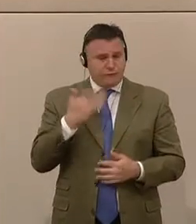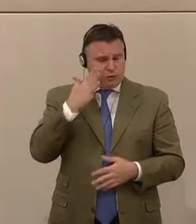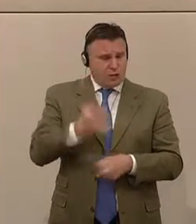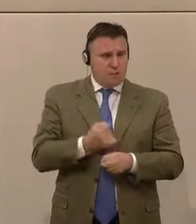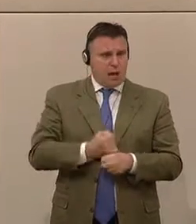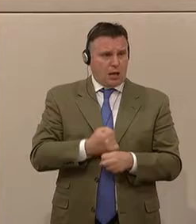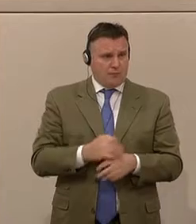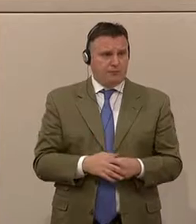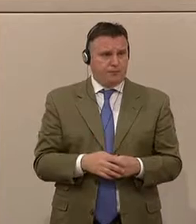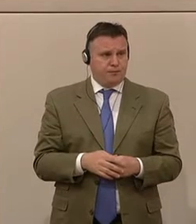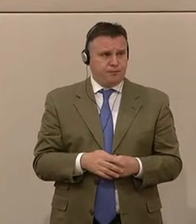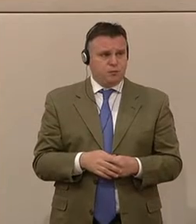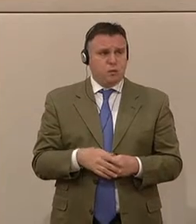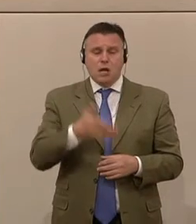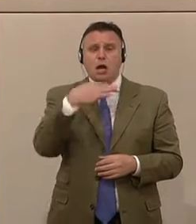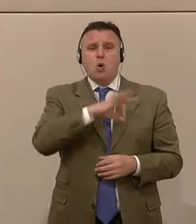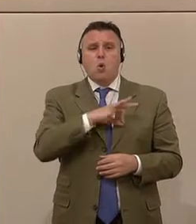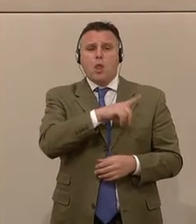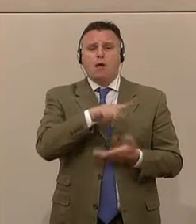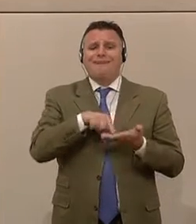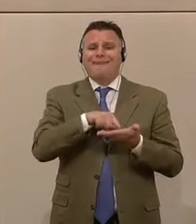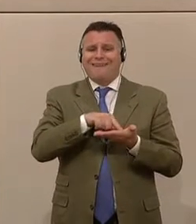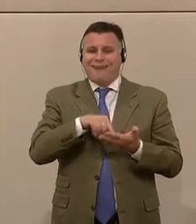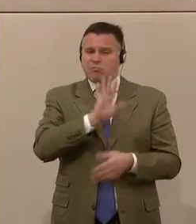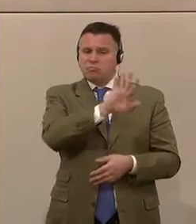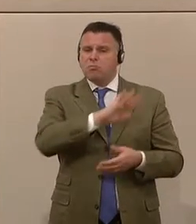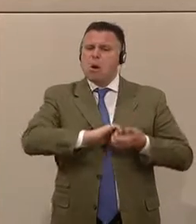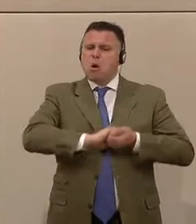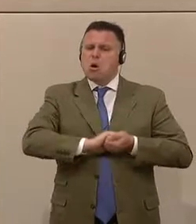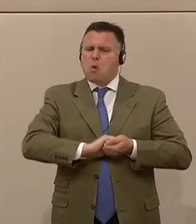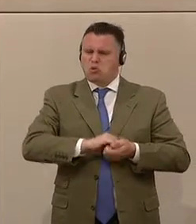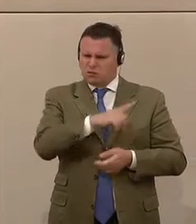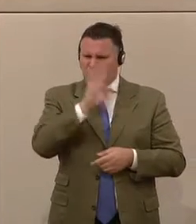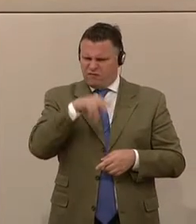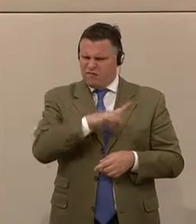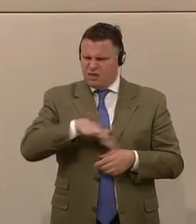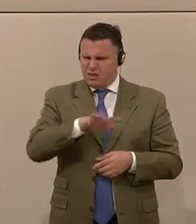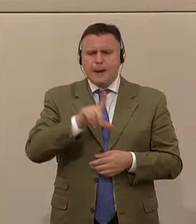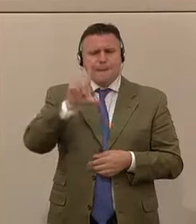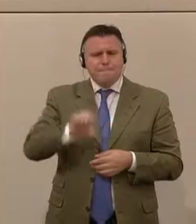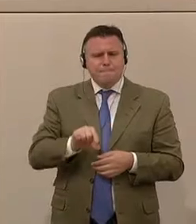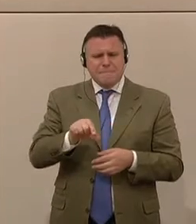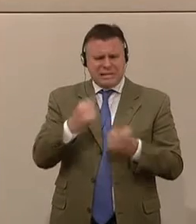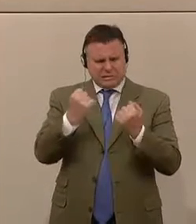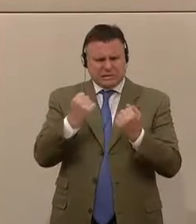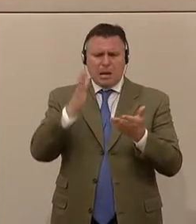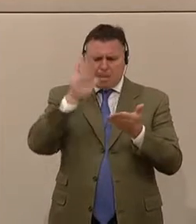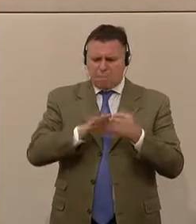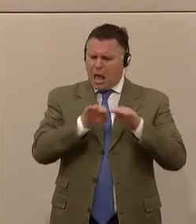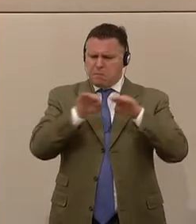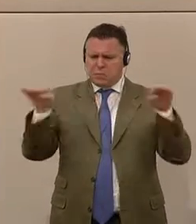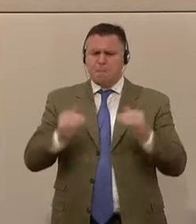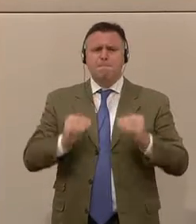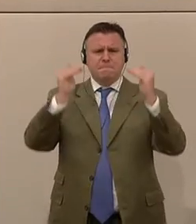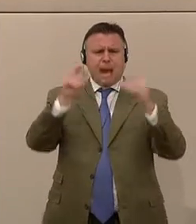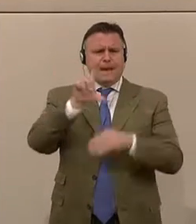bringen, weil es kann nicht sein, Herr Kollege Kern, dass Ihre Genossen in Wien die Mindestsicherung auf ein Maximum weiter